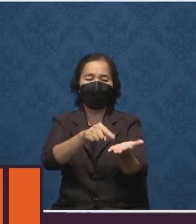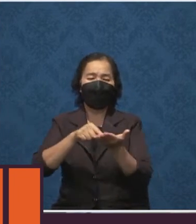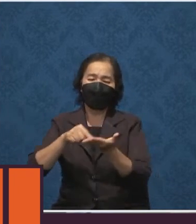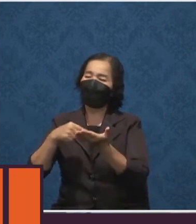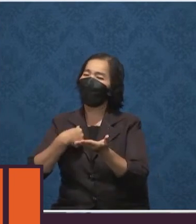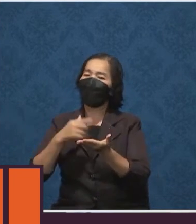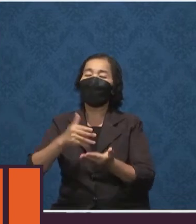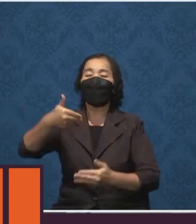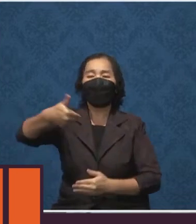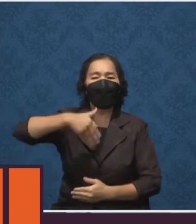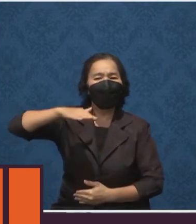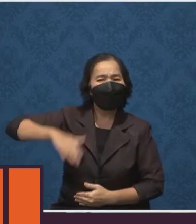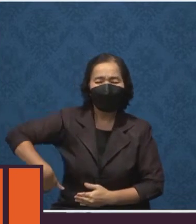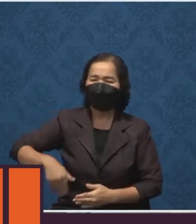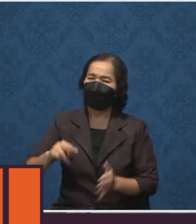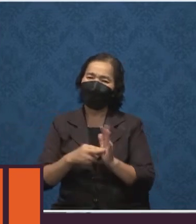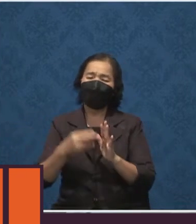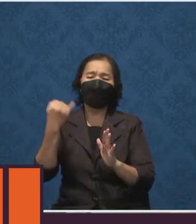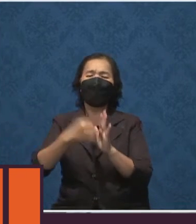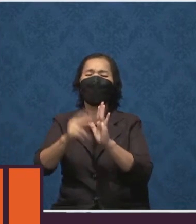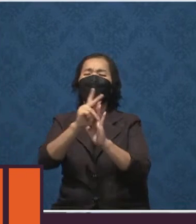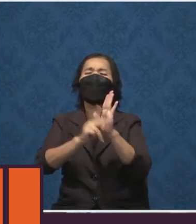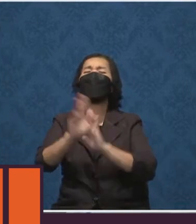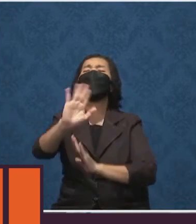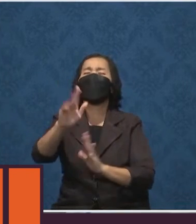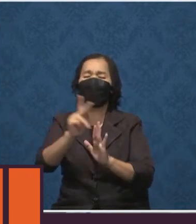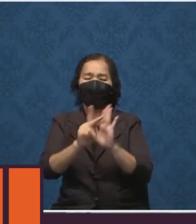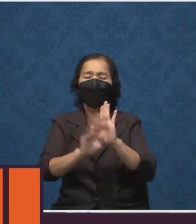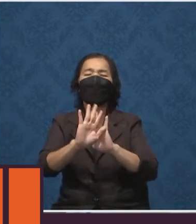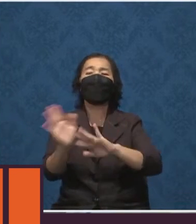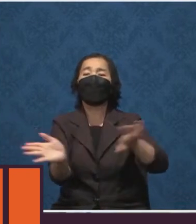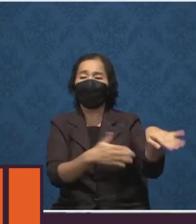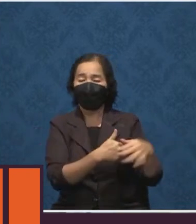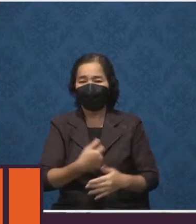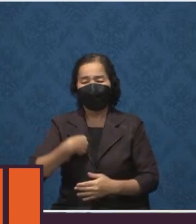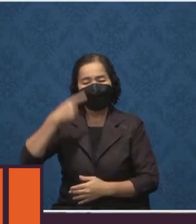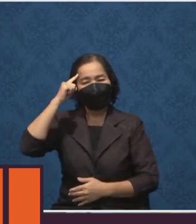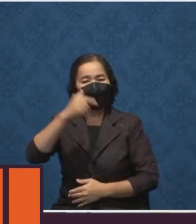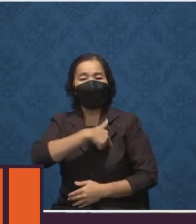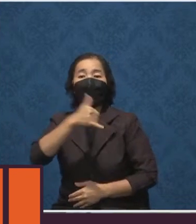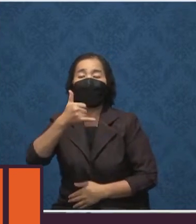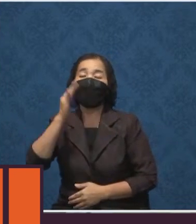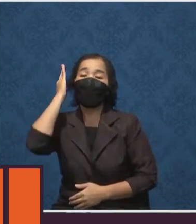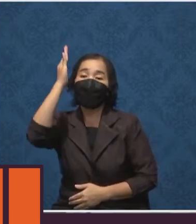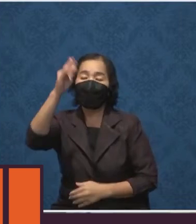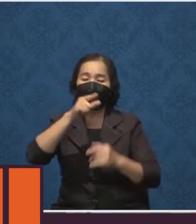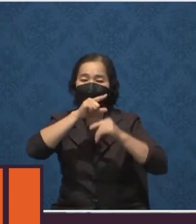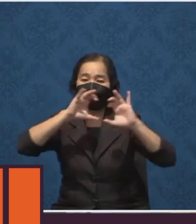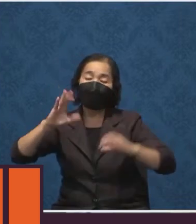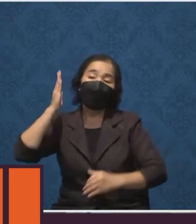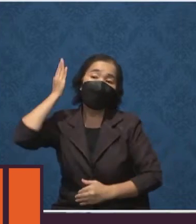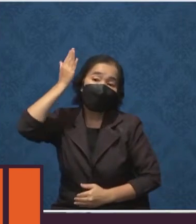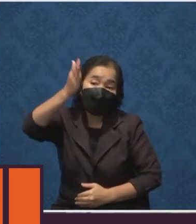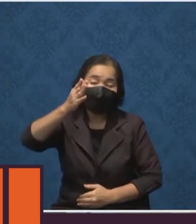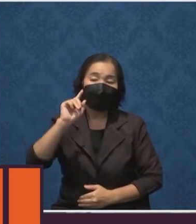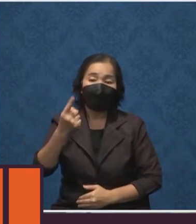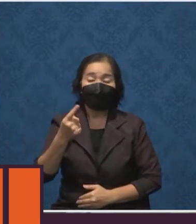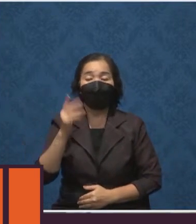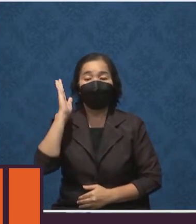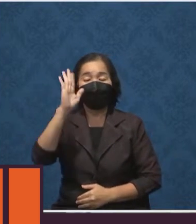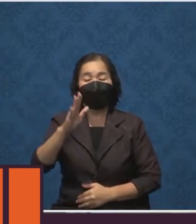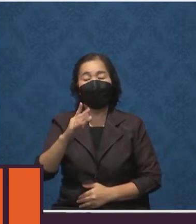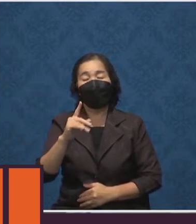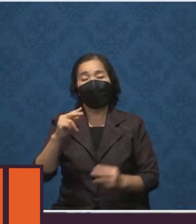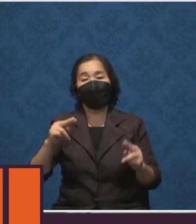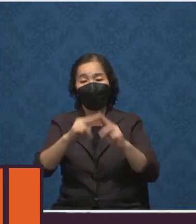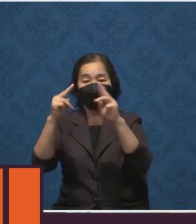บอกเดขออนุญาตถ้งนแบนไมตมกสน Languageก็ได้แล้ผมไมแ่ใจวาัธบาลชุดหน้าขึ้มาเนี่ยค.ร.ีหน้าทขึ้นมา